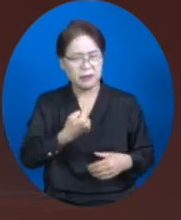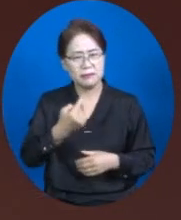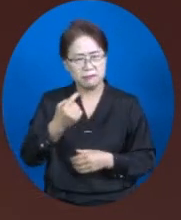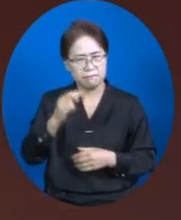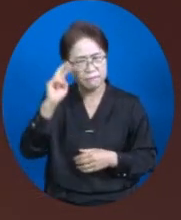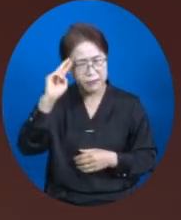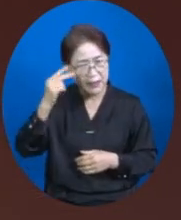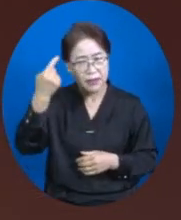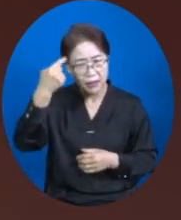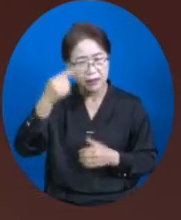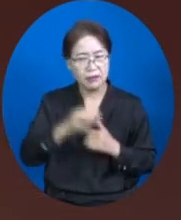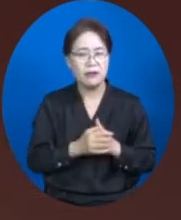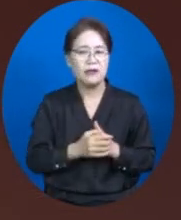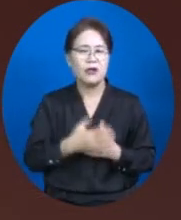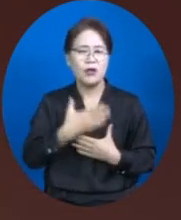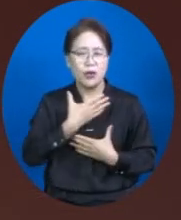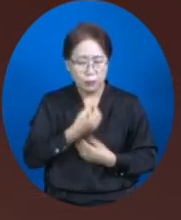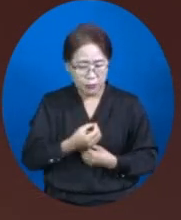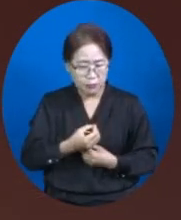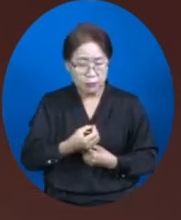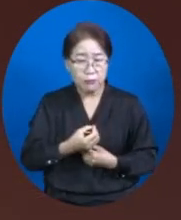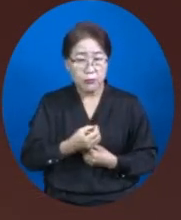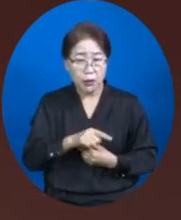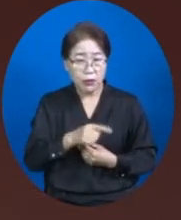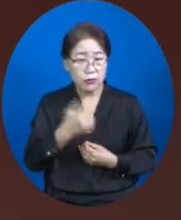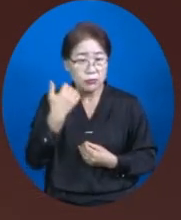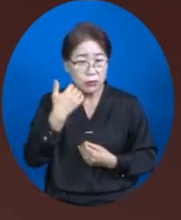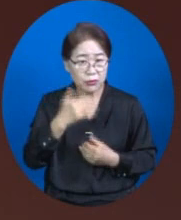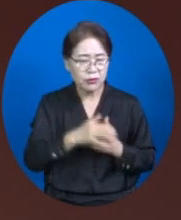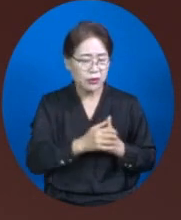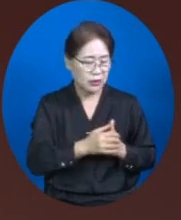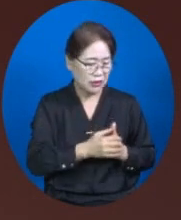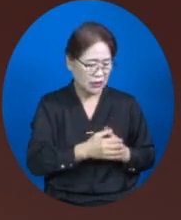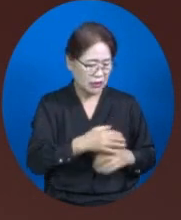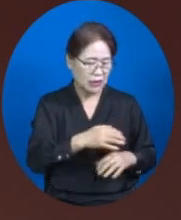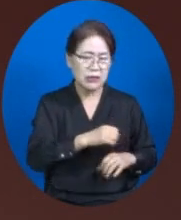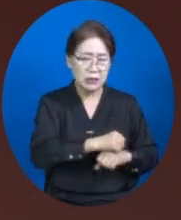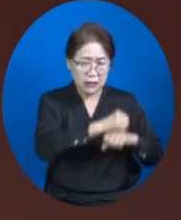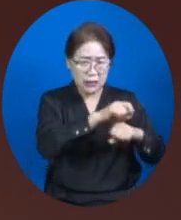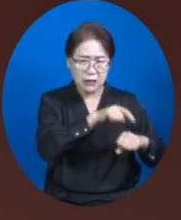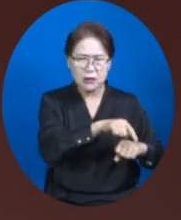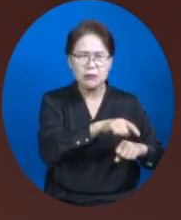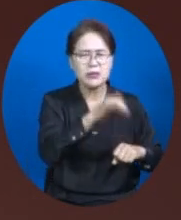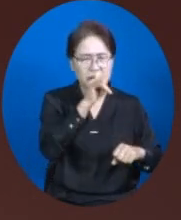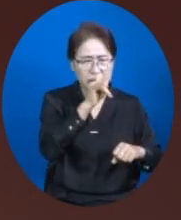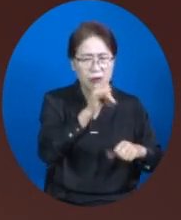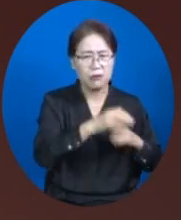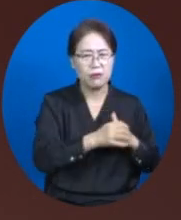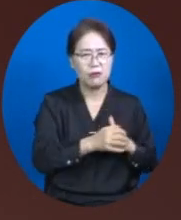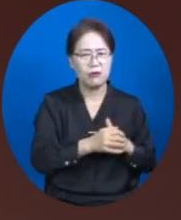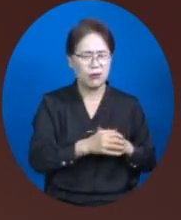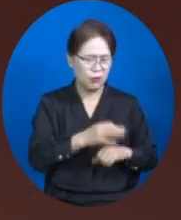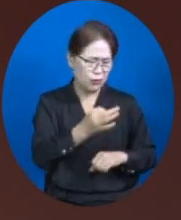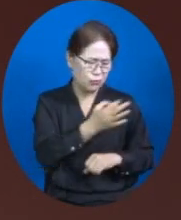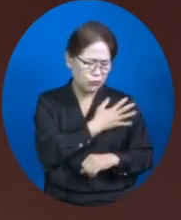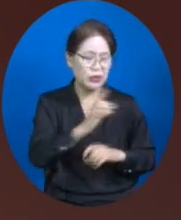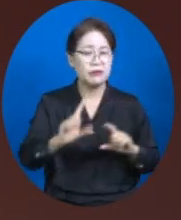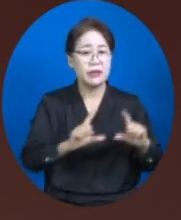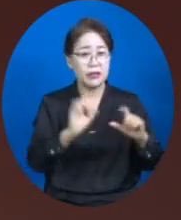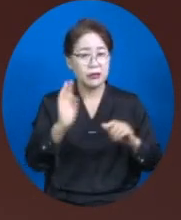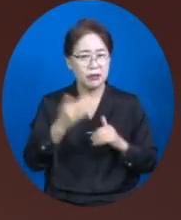뿐만 아니라 평안이 재물이 있다고 생각을 했어요 많은 것을 모아놓고 부자가 되면 마음이 평안할 줄 알았다는